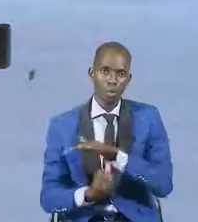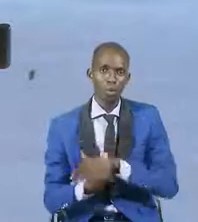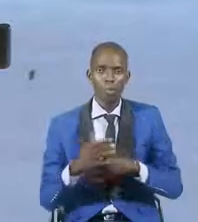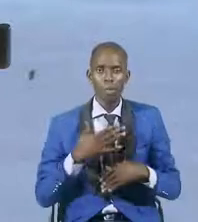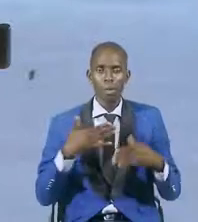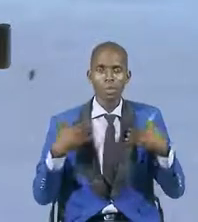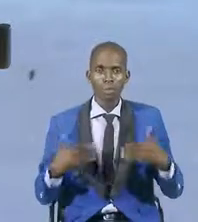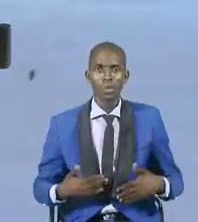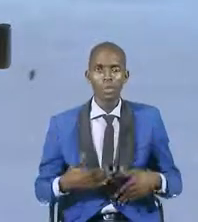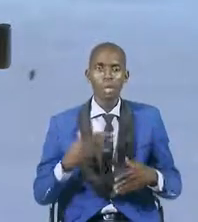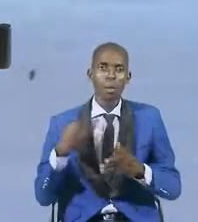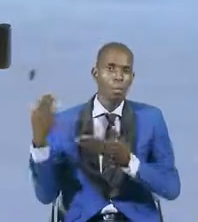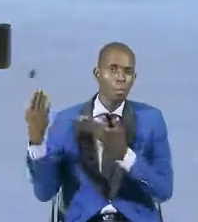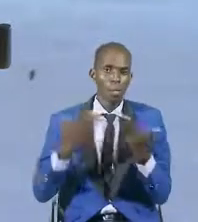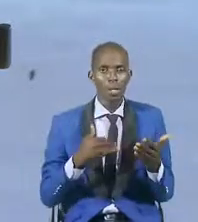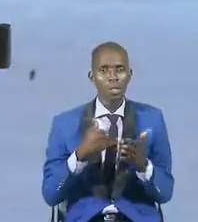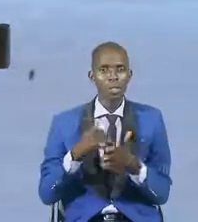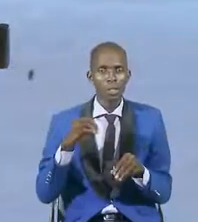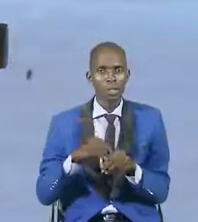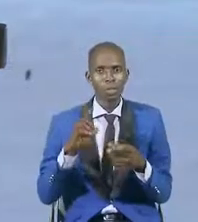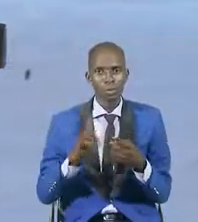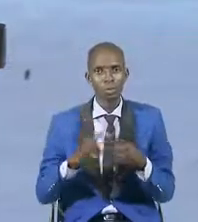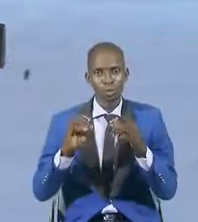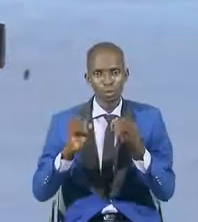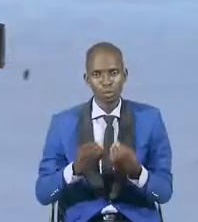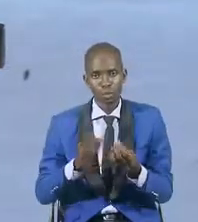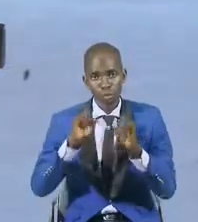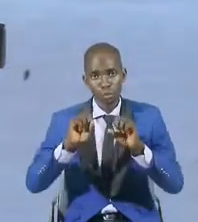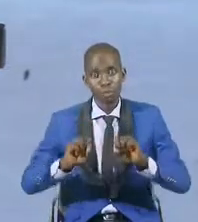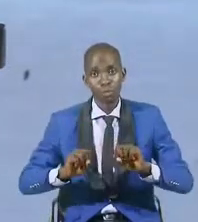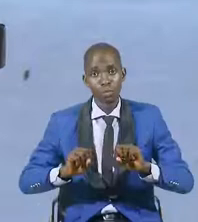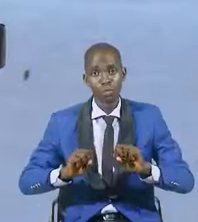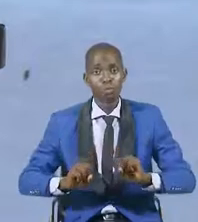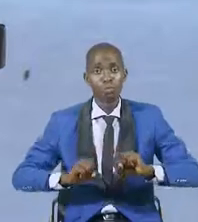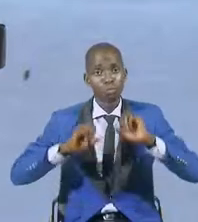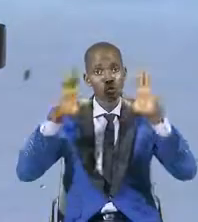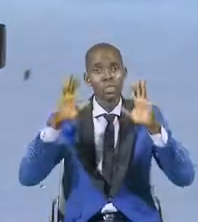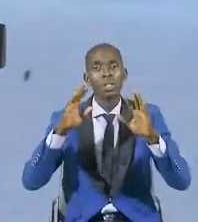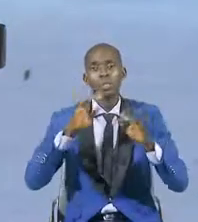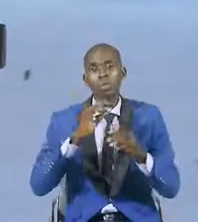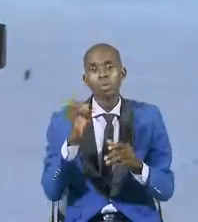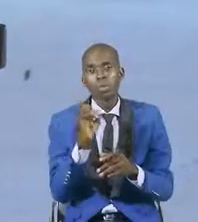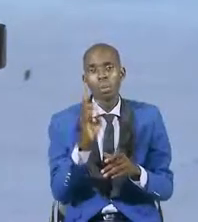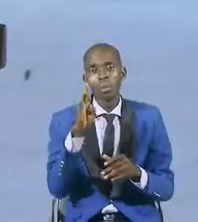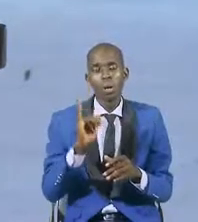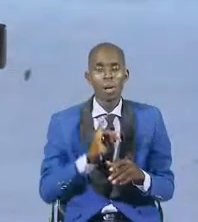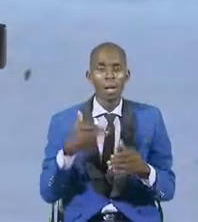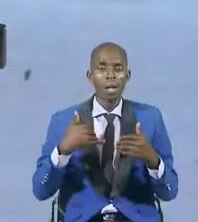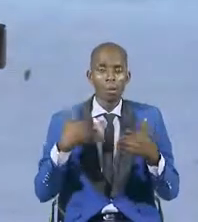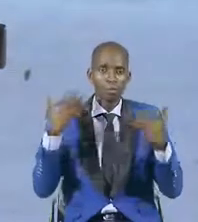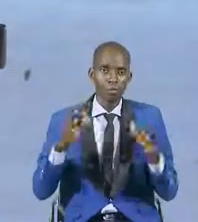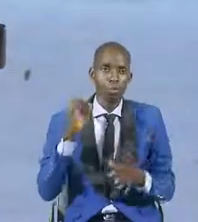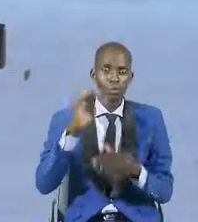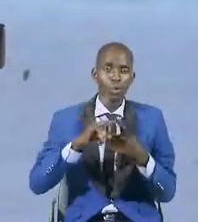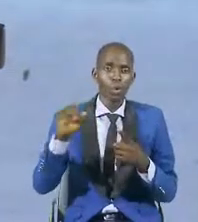durement mon corps et je le tiens assujetti de peur d'être moi-même rejeté après